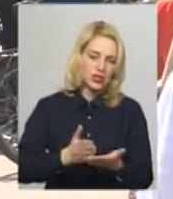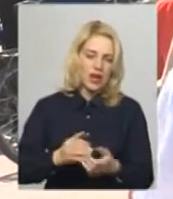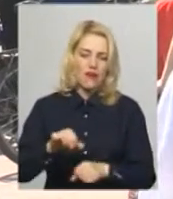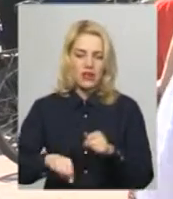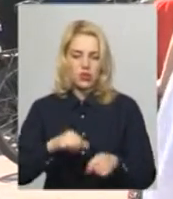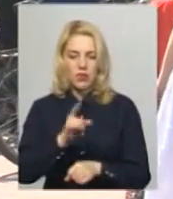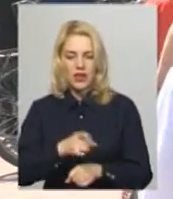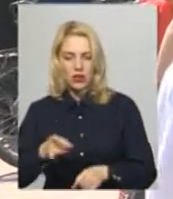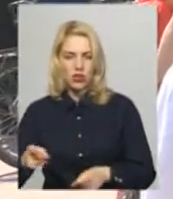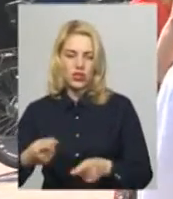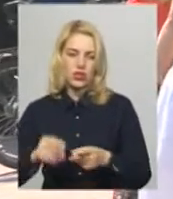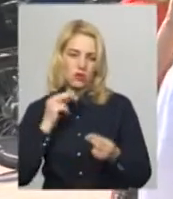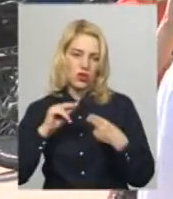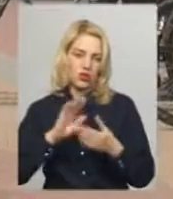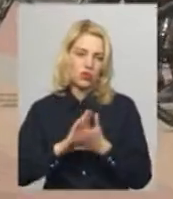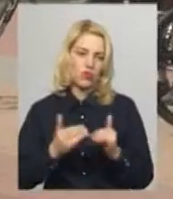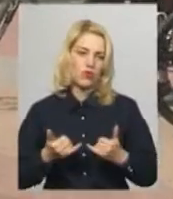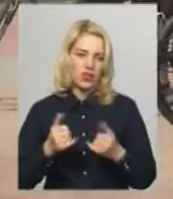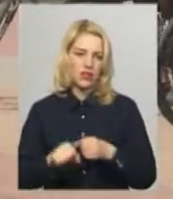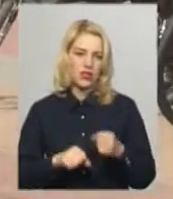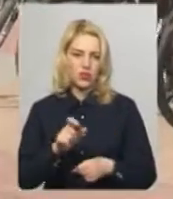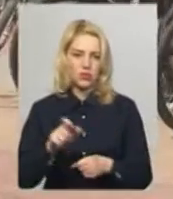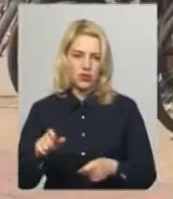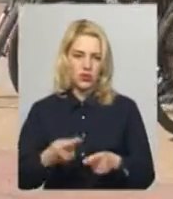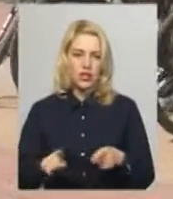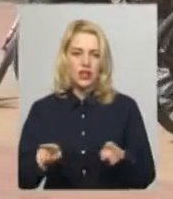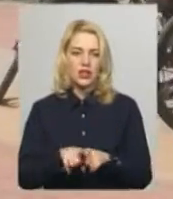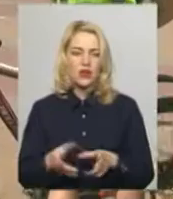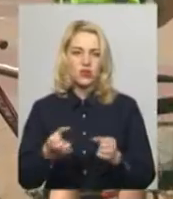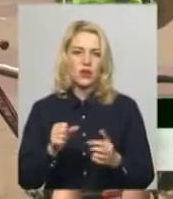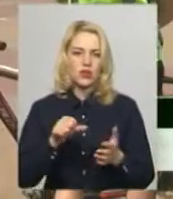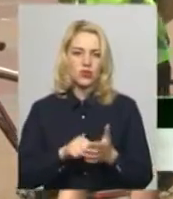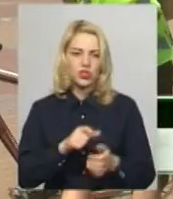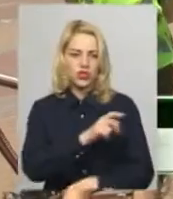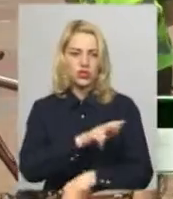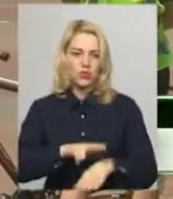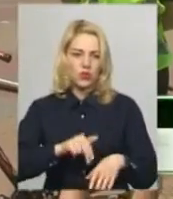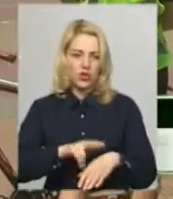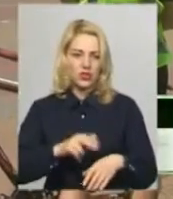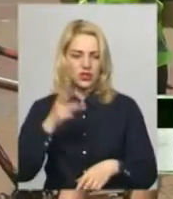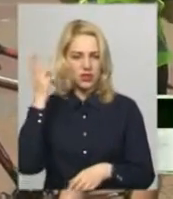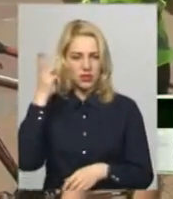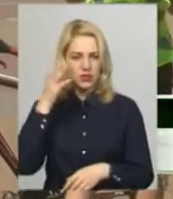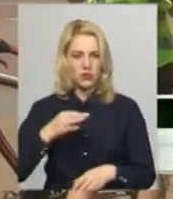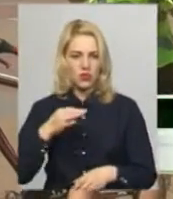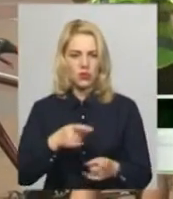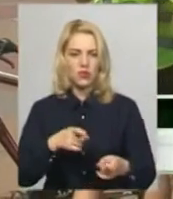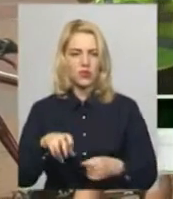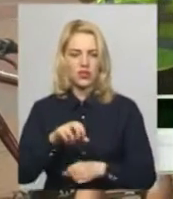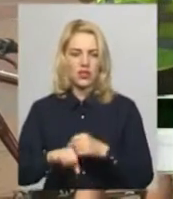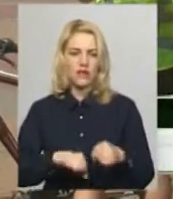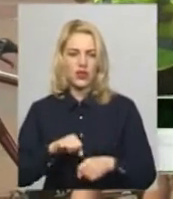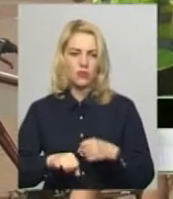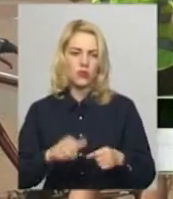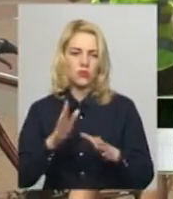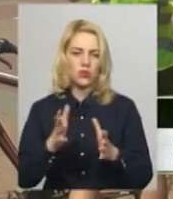потрібно покращувати умови для велосипедистів. Участь у велопробігу брали і велопатрульні. Патрульна поліція Хмельницької області долучається до велопробігу. Звичайно,